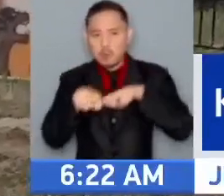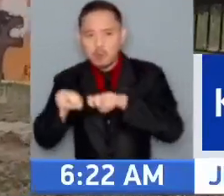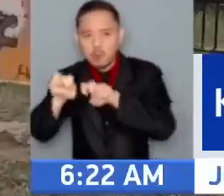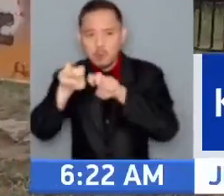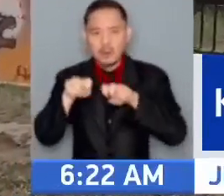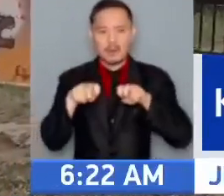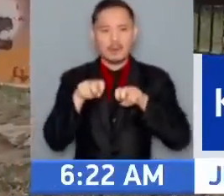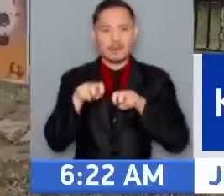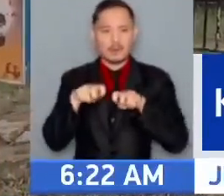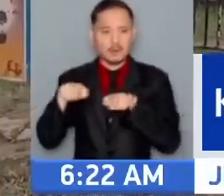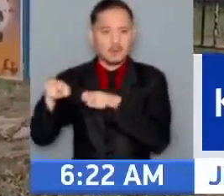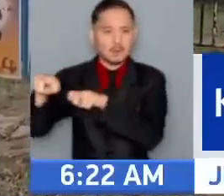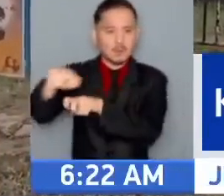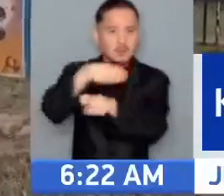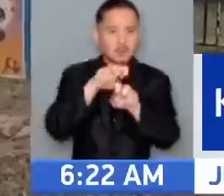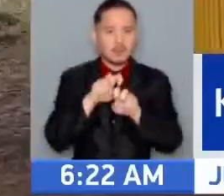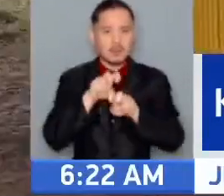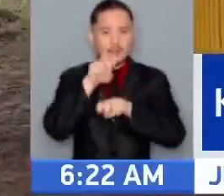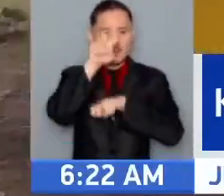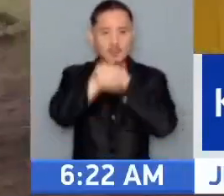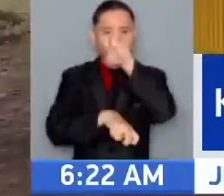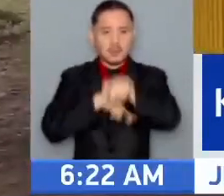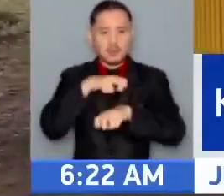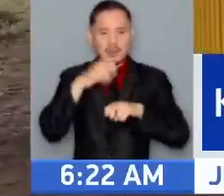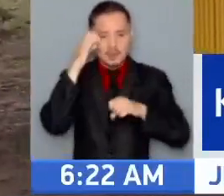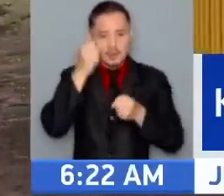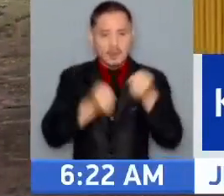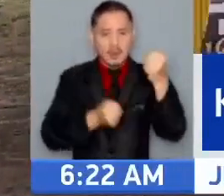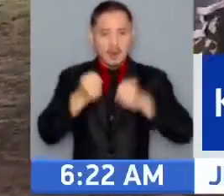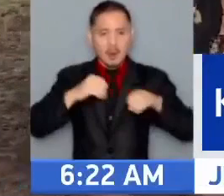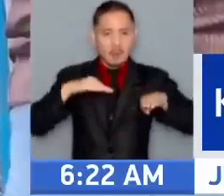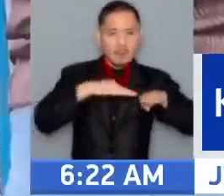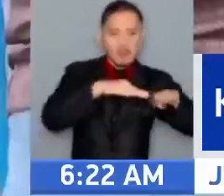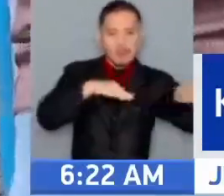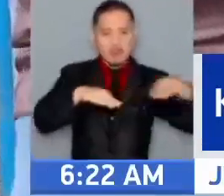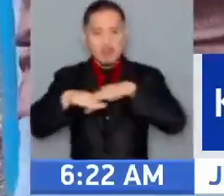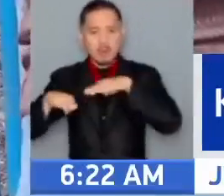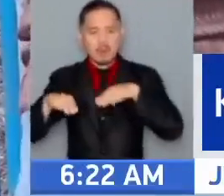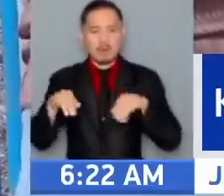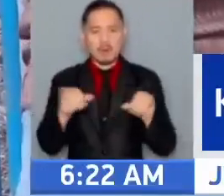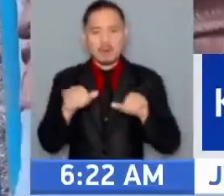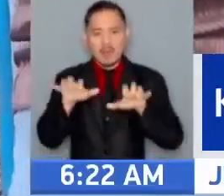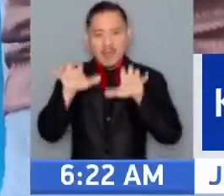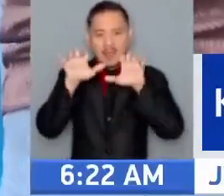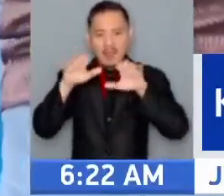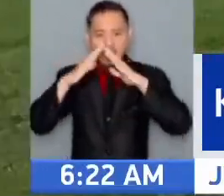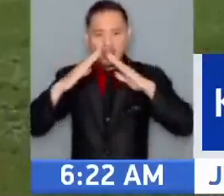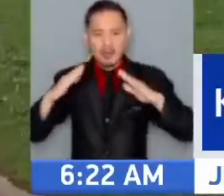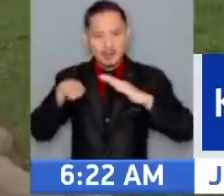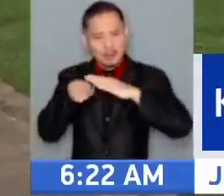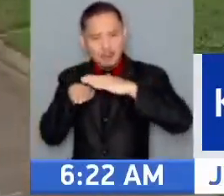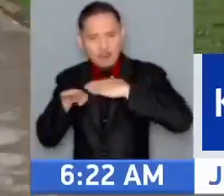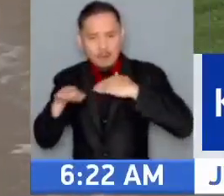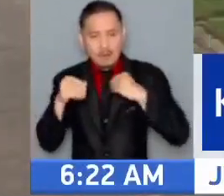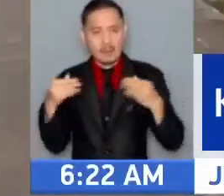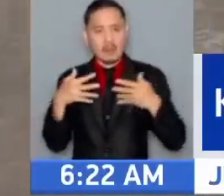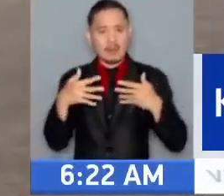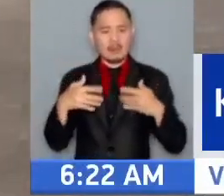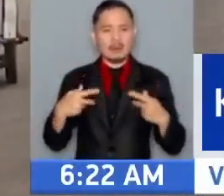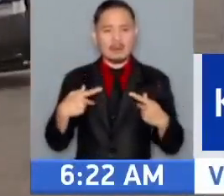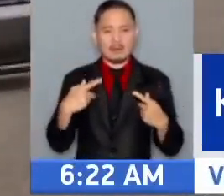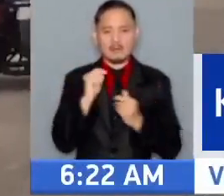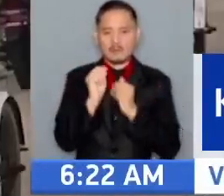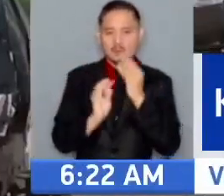Halloween season na, mayroon din silang version ng horror house. Hindi rin mawala ang classic na perya, kaya mga maagang bumisita at naglinis sa mga